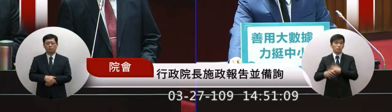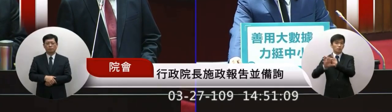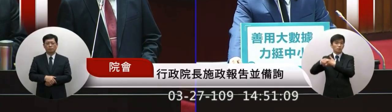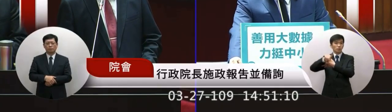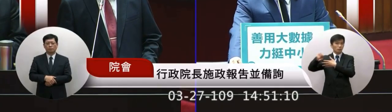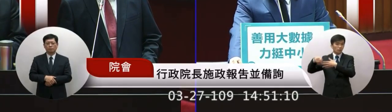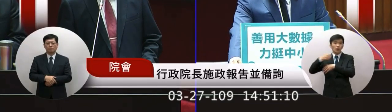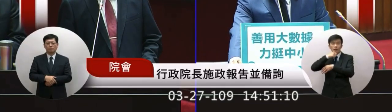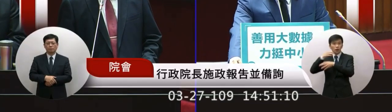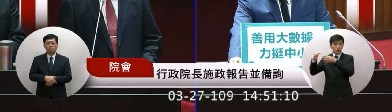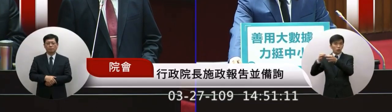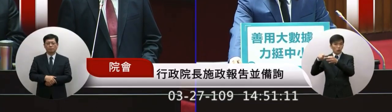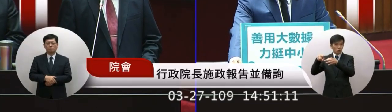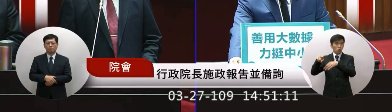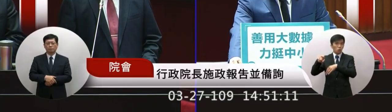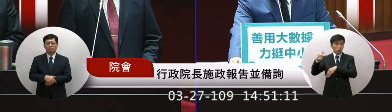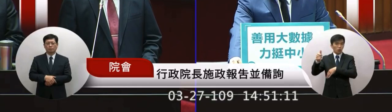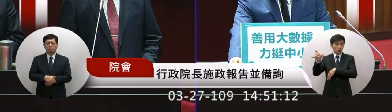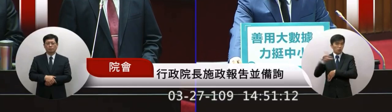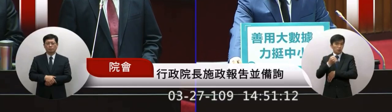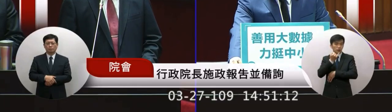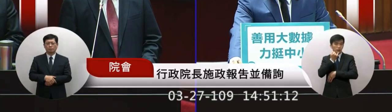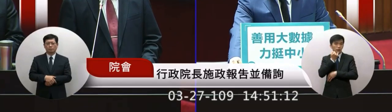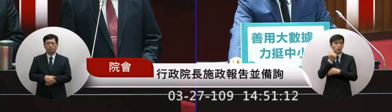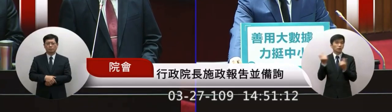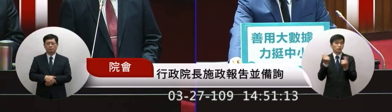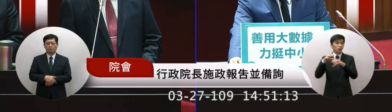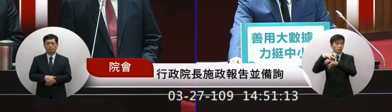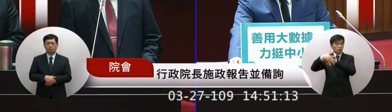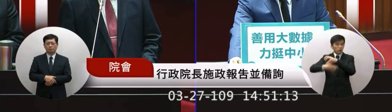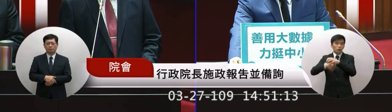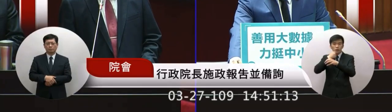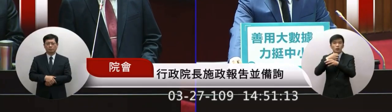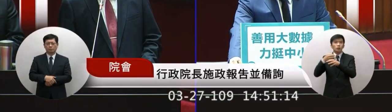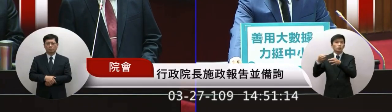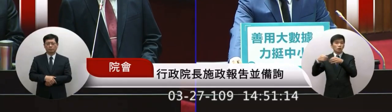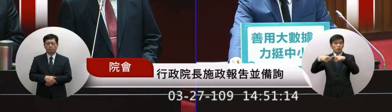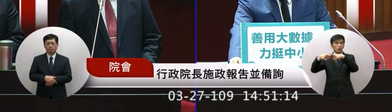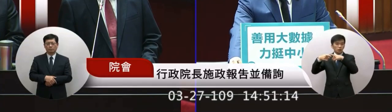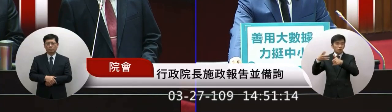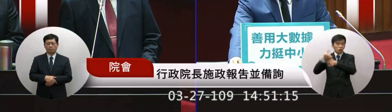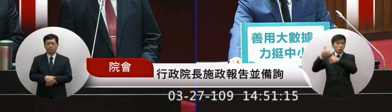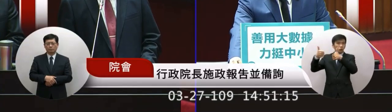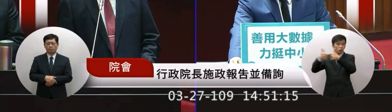个很好的资源包括世界台湾商会联合总会、全球188个